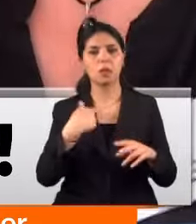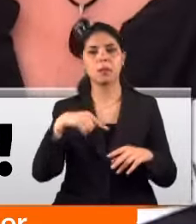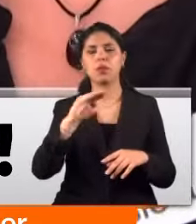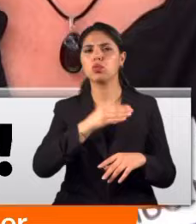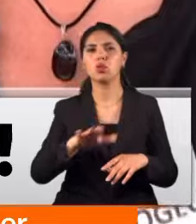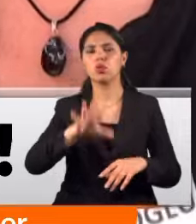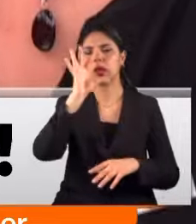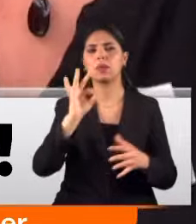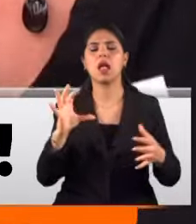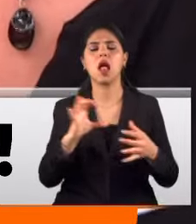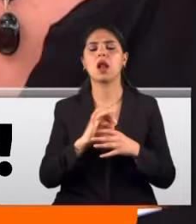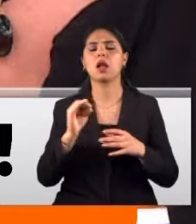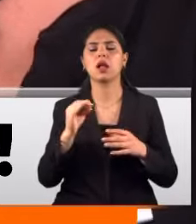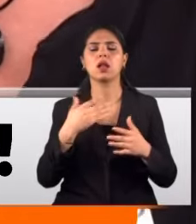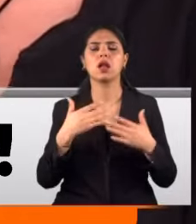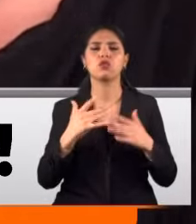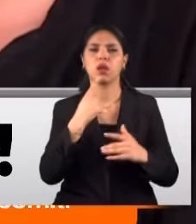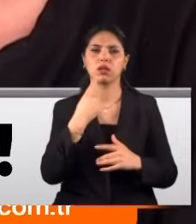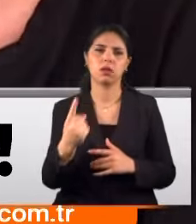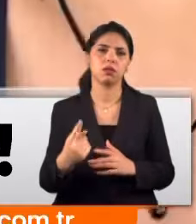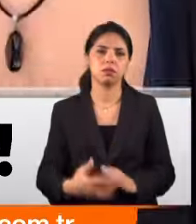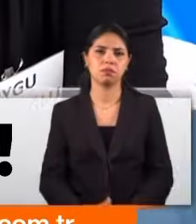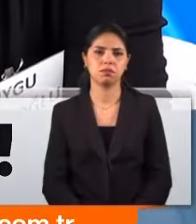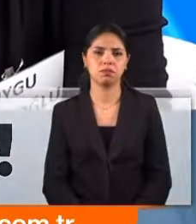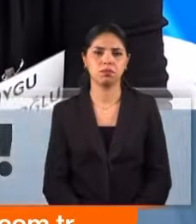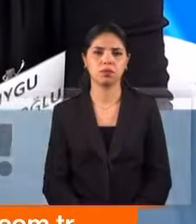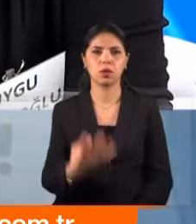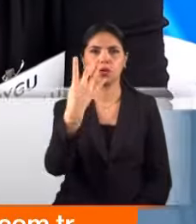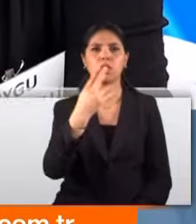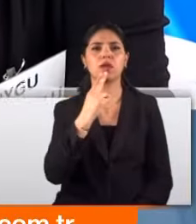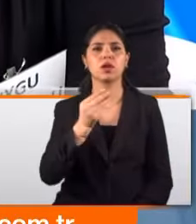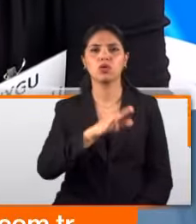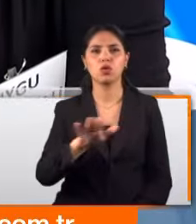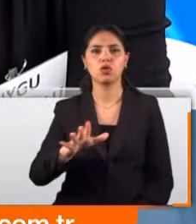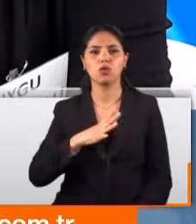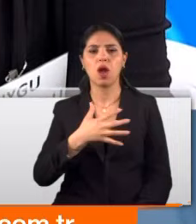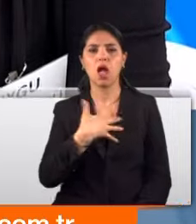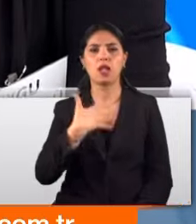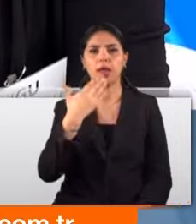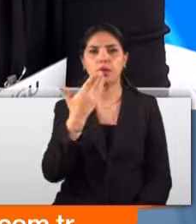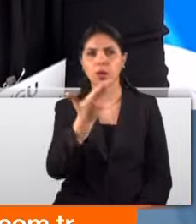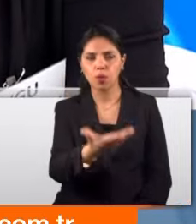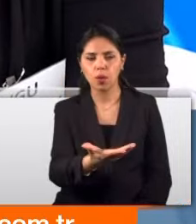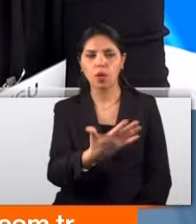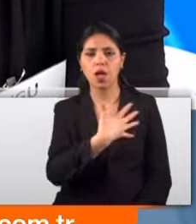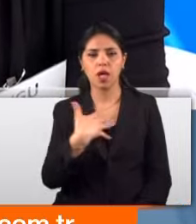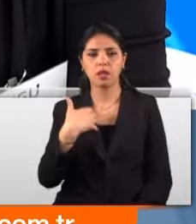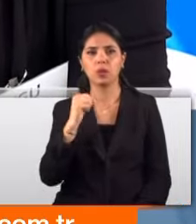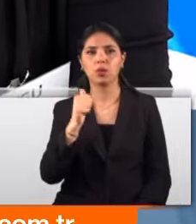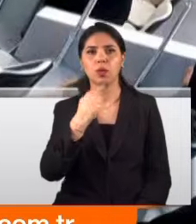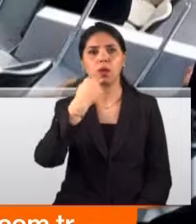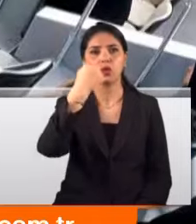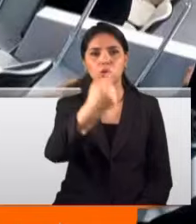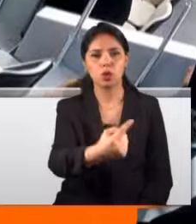yüzünü göstersene, anlatsana, kızlarım haklı desene. 4 tane kız çocuğu var. Anneleri ortada yok. Annelerine günlerdir